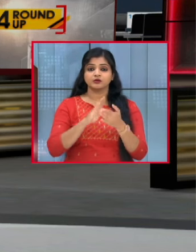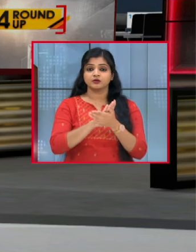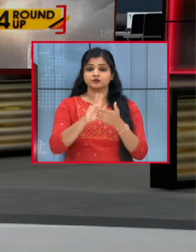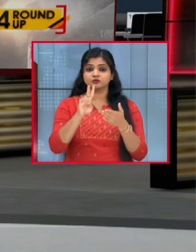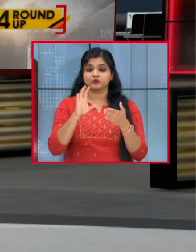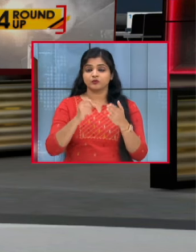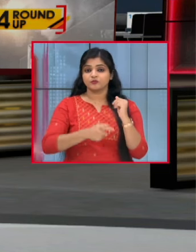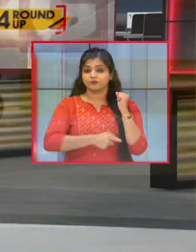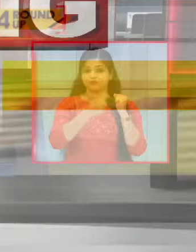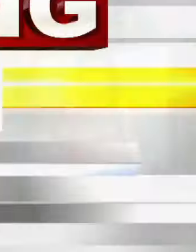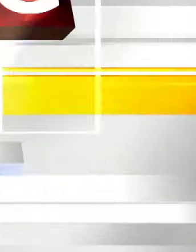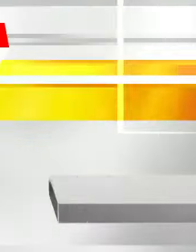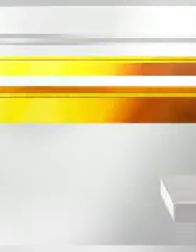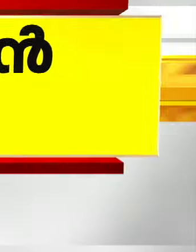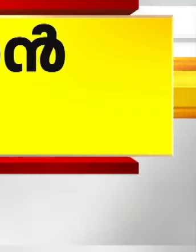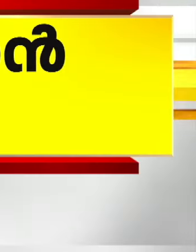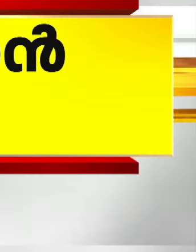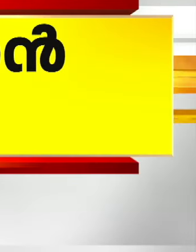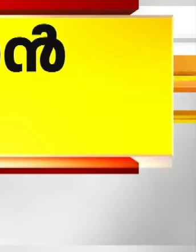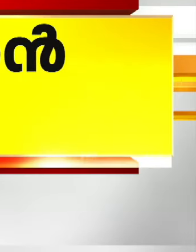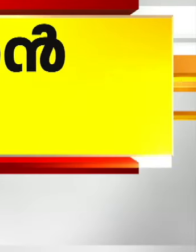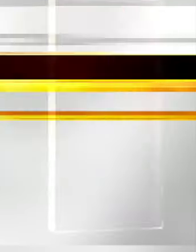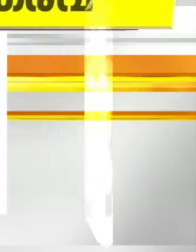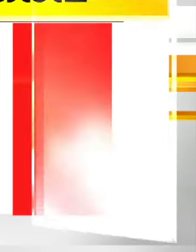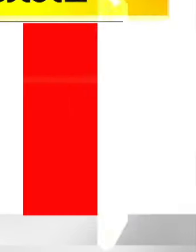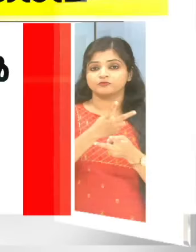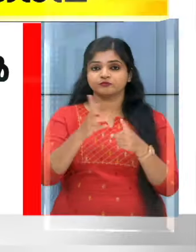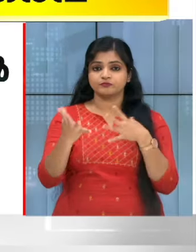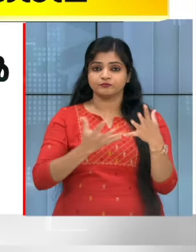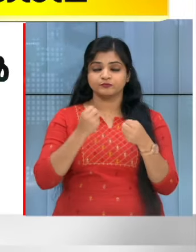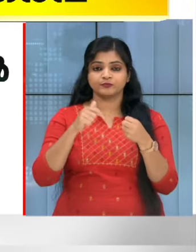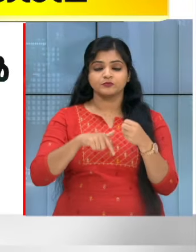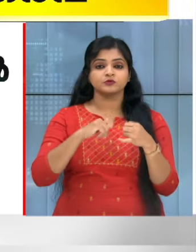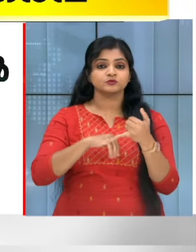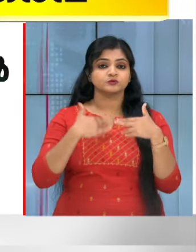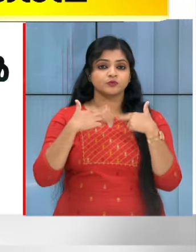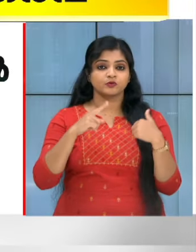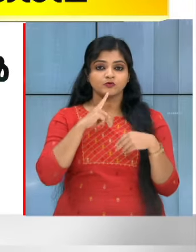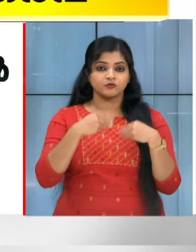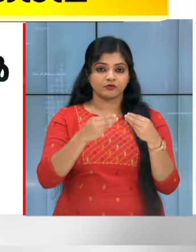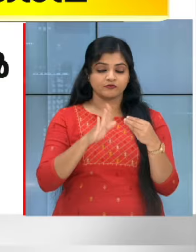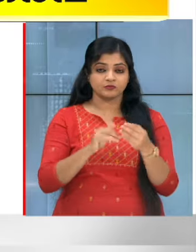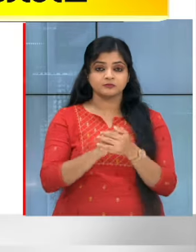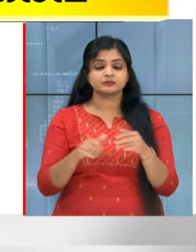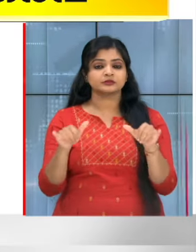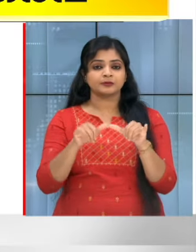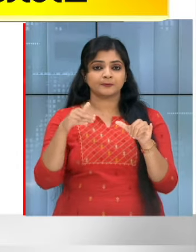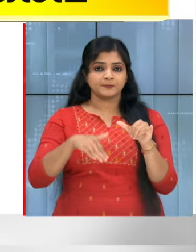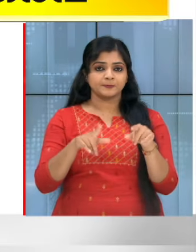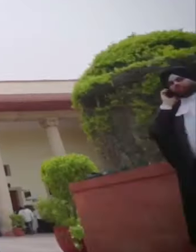ഫ്ളാറ്റിന്റെ ഉടമയുടെ വസ്തുവകകൾ കണ്ടുകെട്ടാൻ ജപ്തി ചെയ്യാനുള്ള ഒരു ഉത്തരവ് സുപ്രീം കോടതിയുടെ ഭാഗത്തുനിന്നുണ്ടായി. സമാനമായി നടപടികൾ തന്നെയാണോ